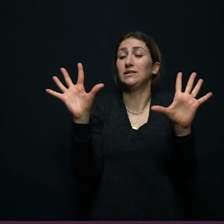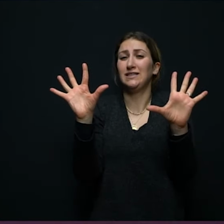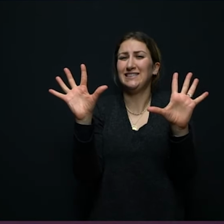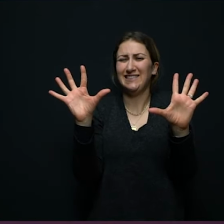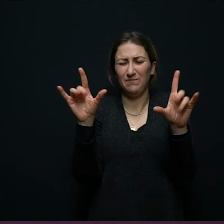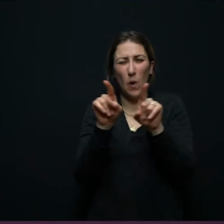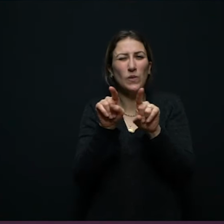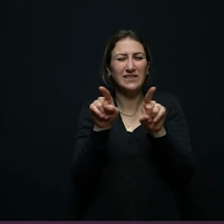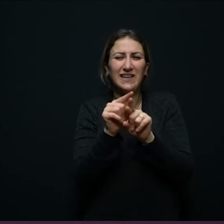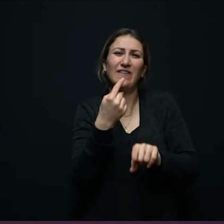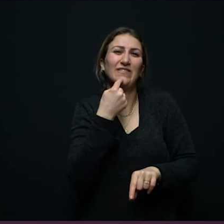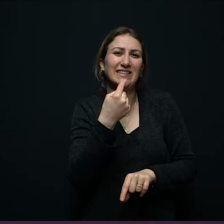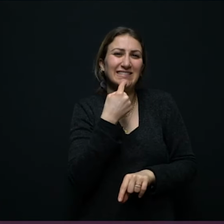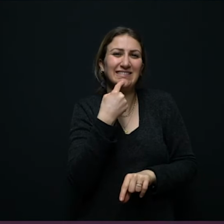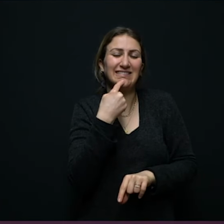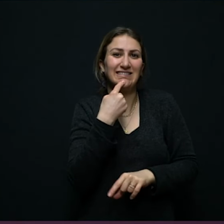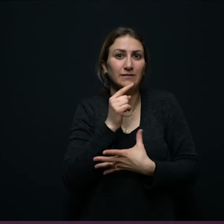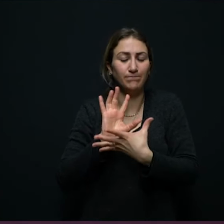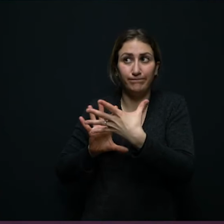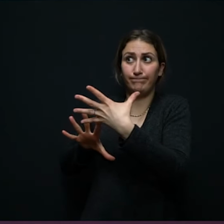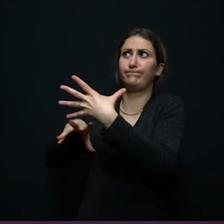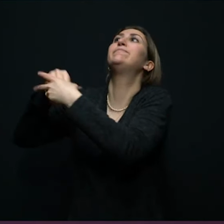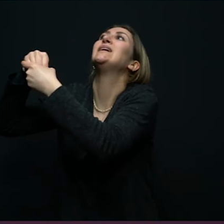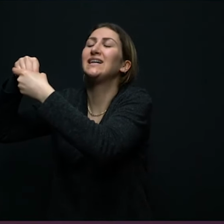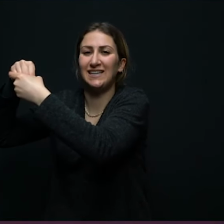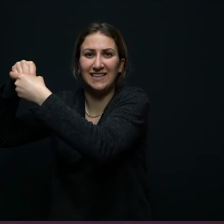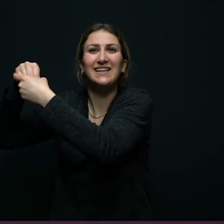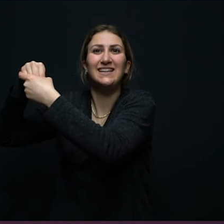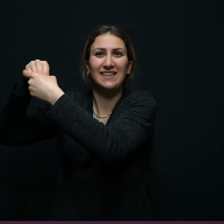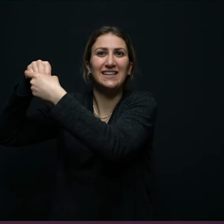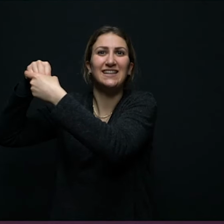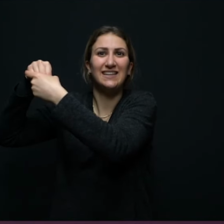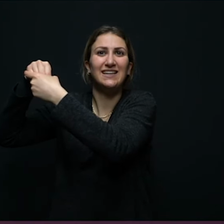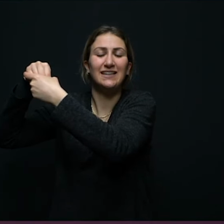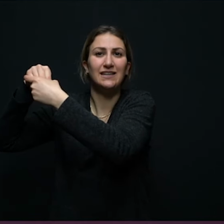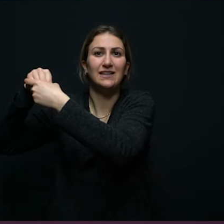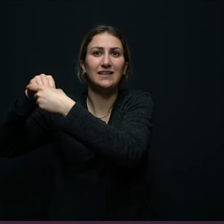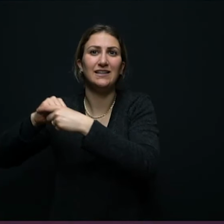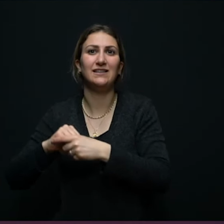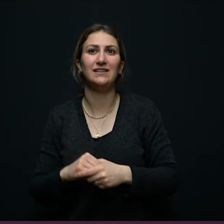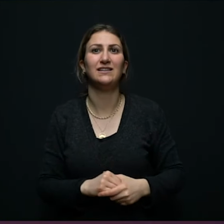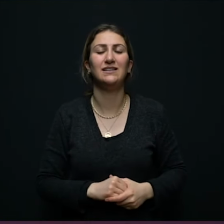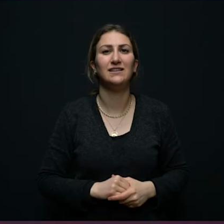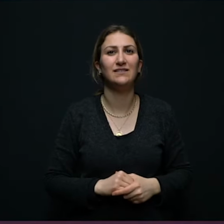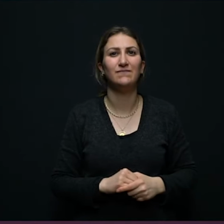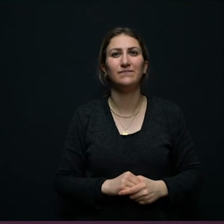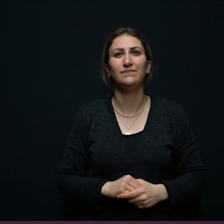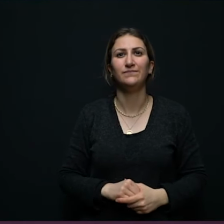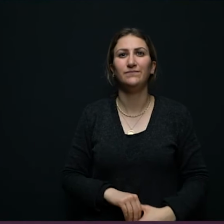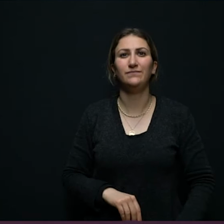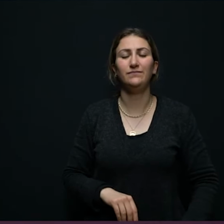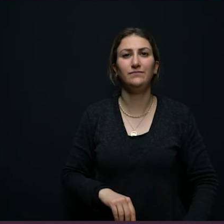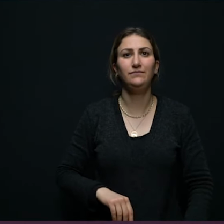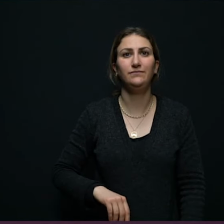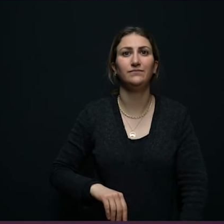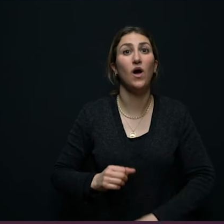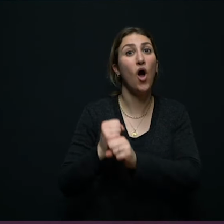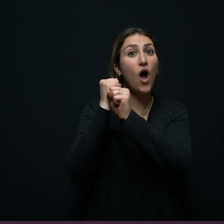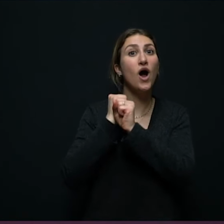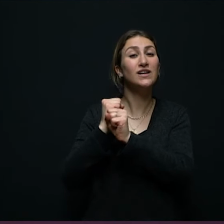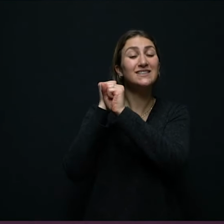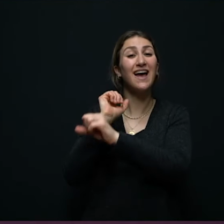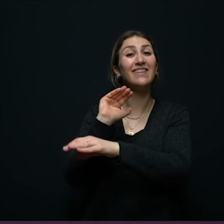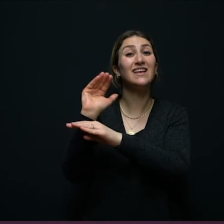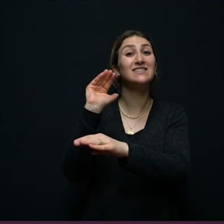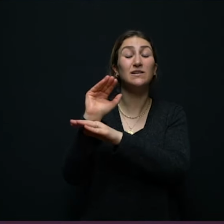va aussi mettra pas un corps un groupe d'hommes et de femmes qu'on appelle l'église